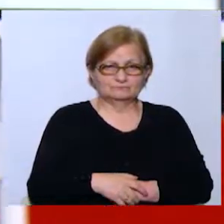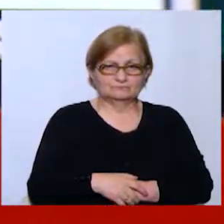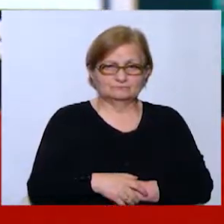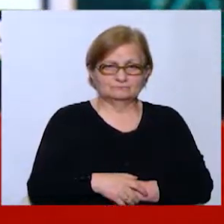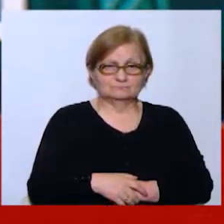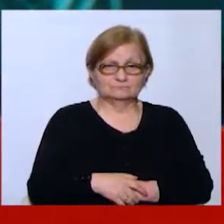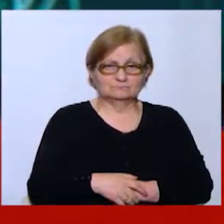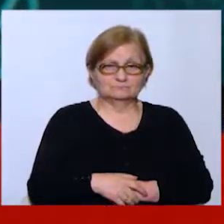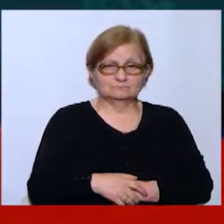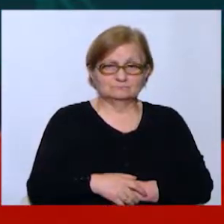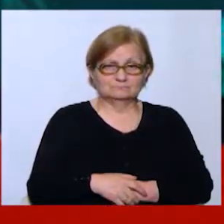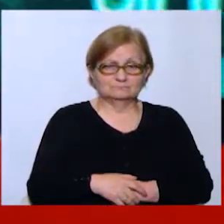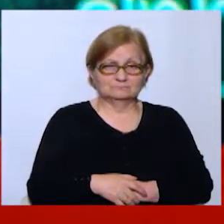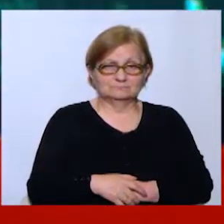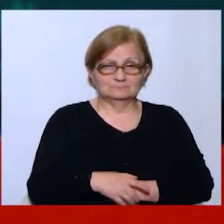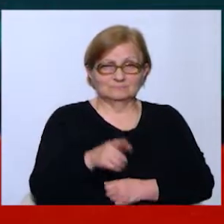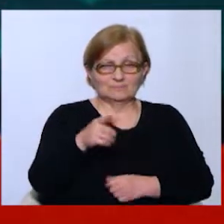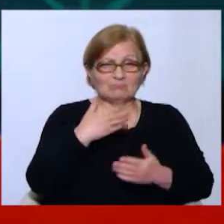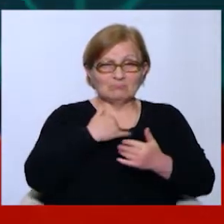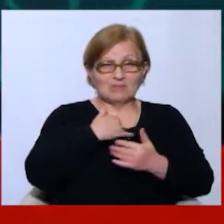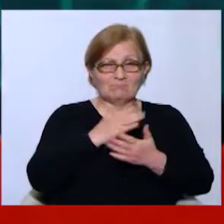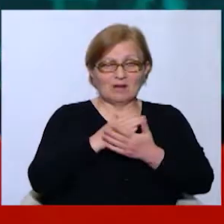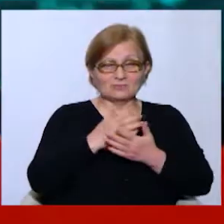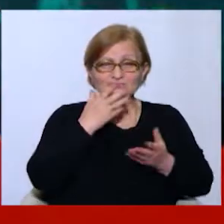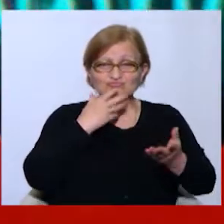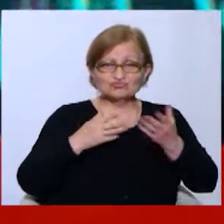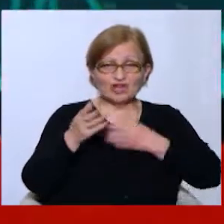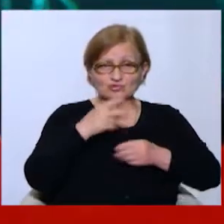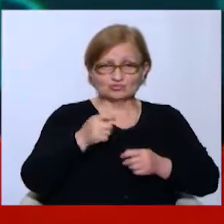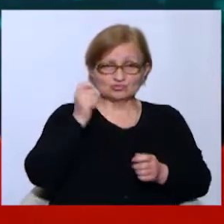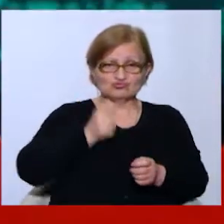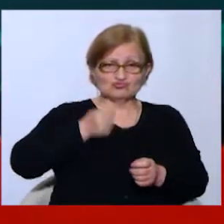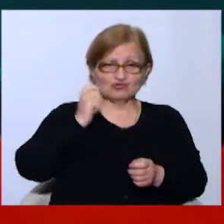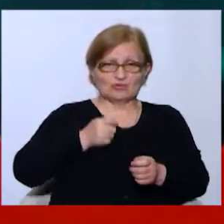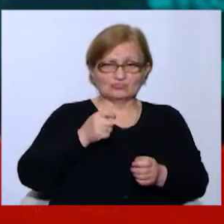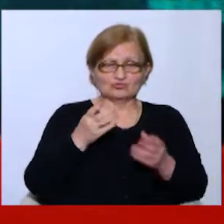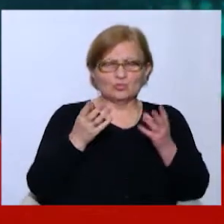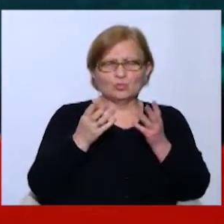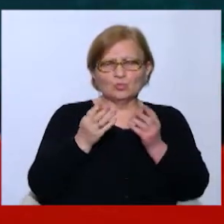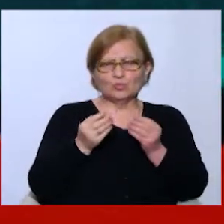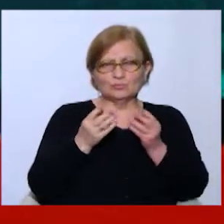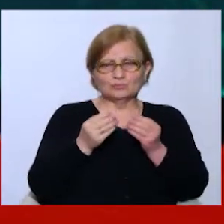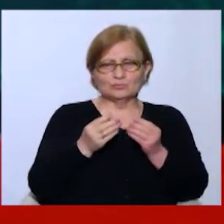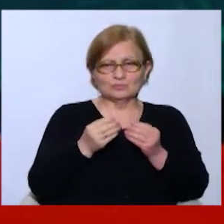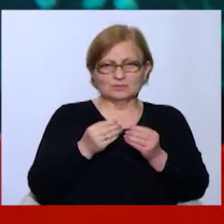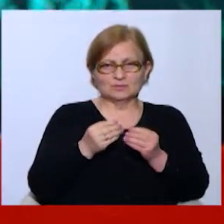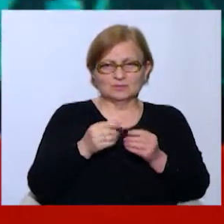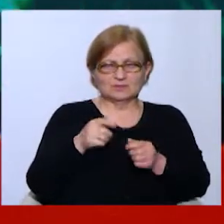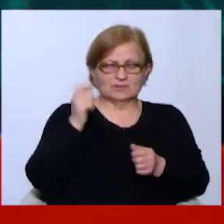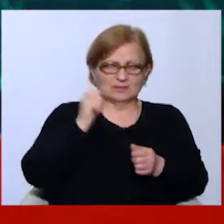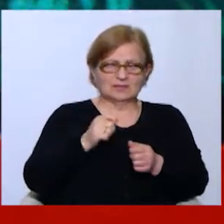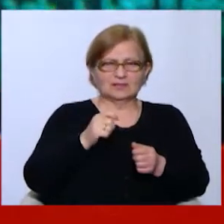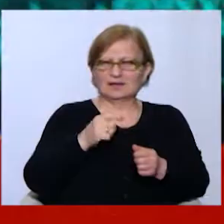ნახეთ რა მაქვს. ჯადოსნური ჩაქუჩი თან ფუმფულა რომ ჭიჭიც რო ჩაიწყა